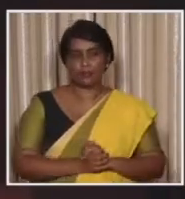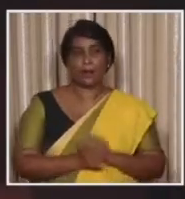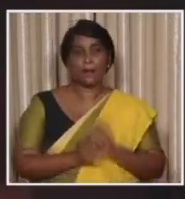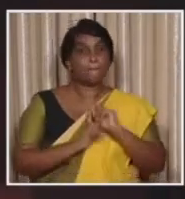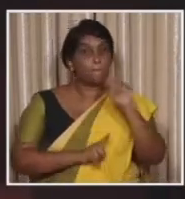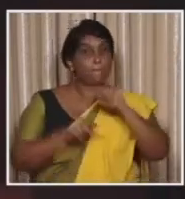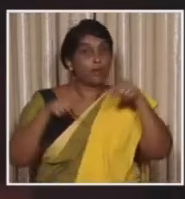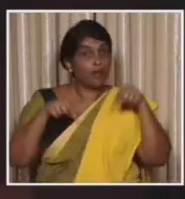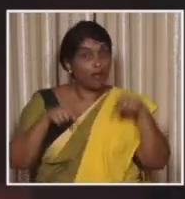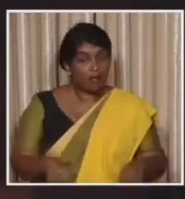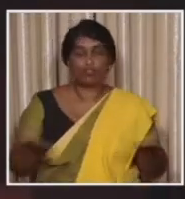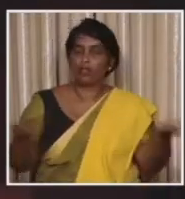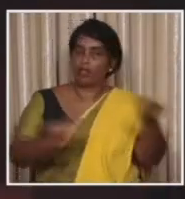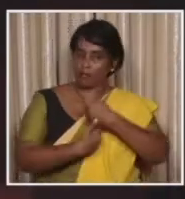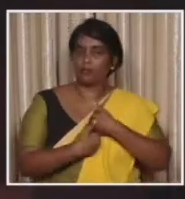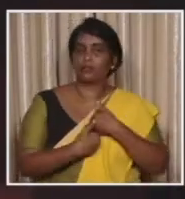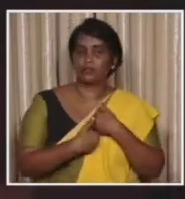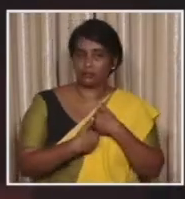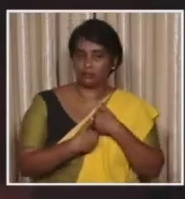පාර්ලිමේන්තුවේ අපි